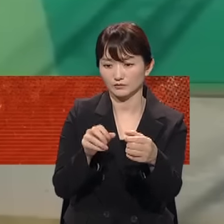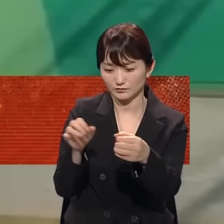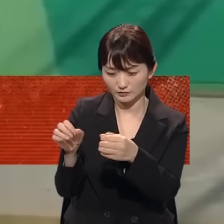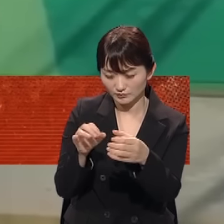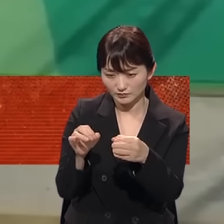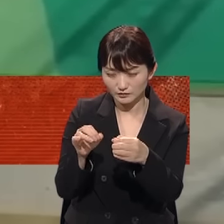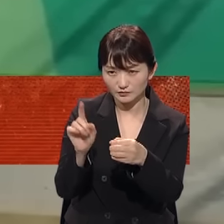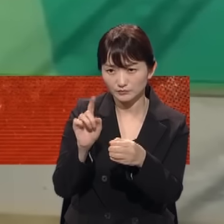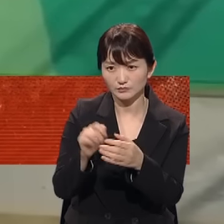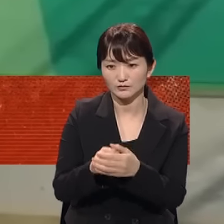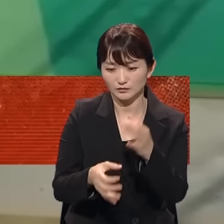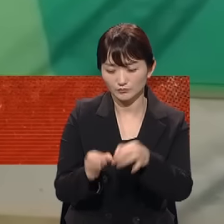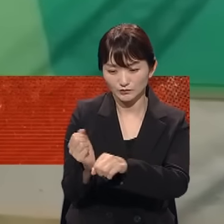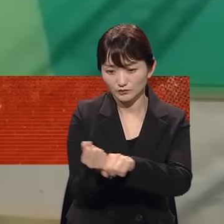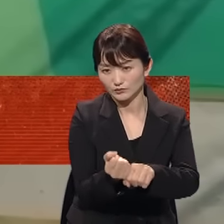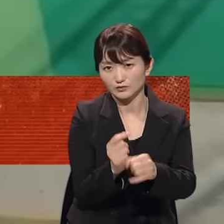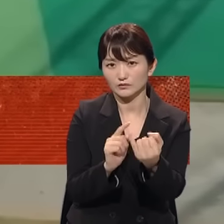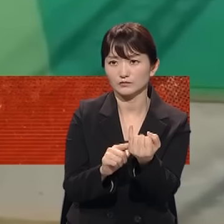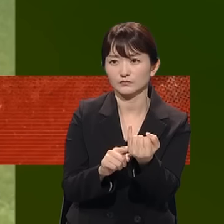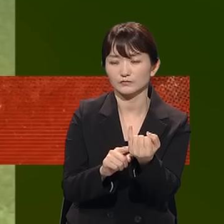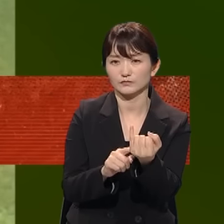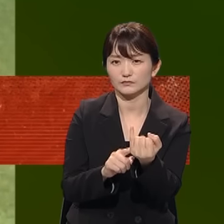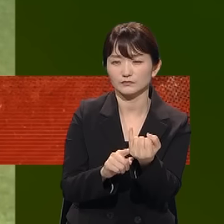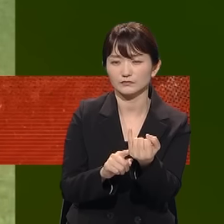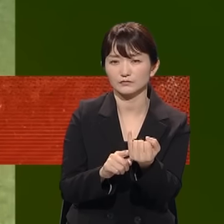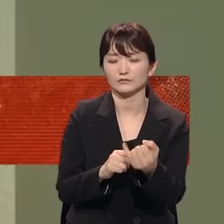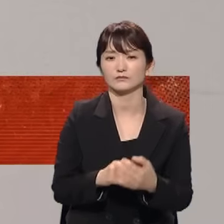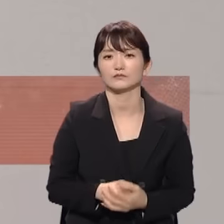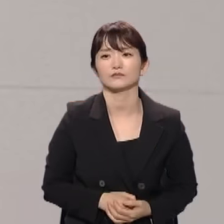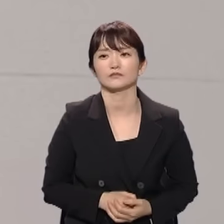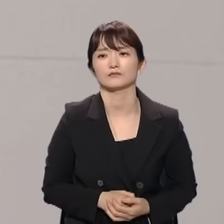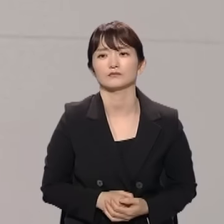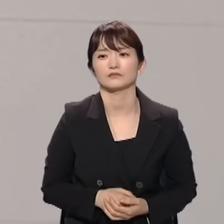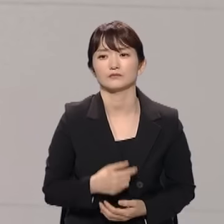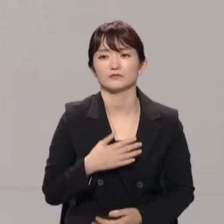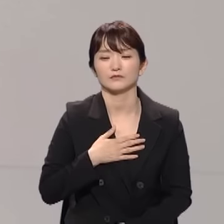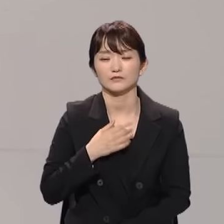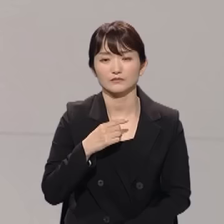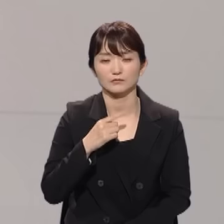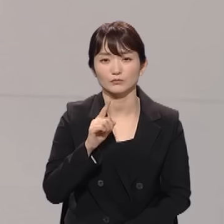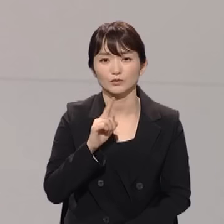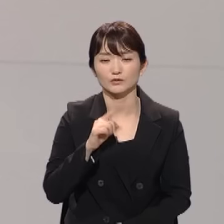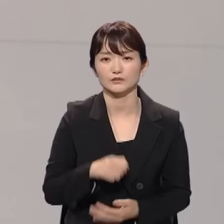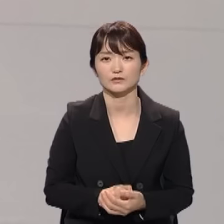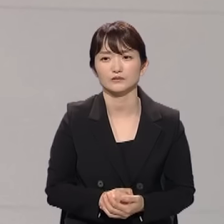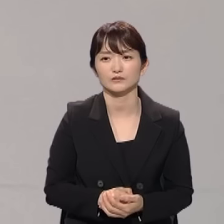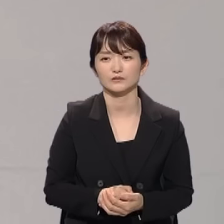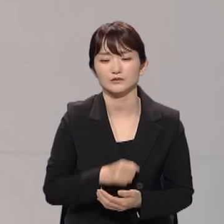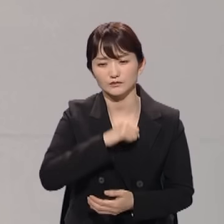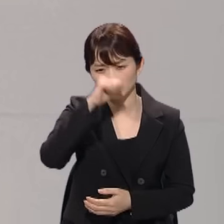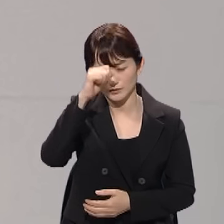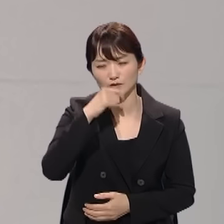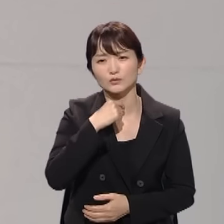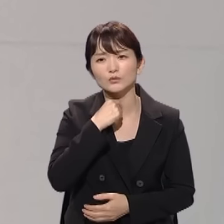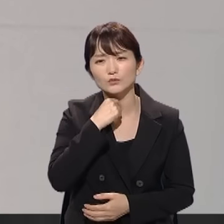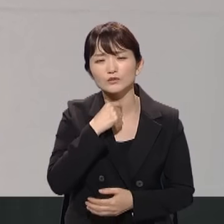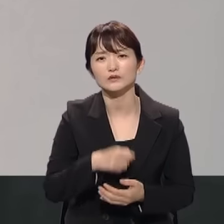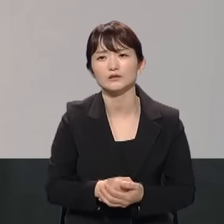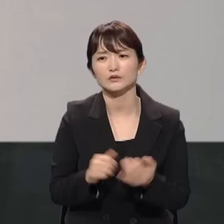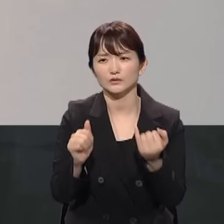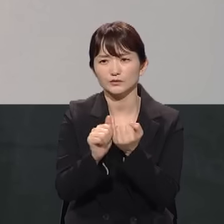들었는데 이 프로골퍼가 뭐 버킷리스트로 결혼을 하기를 원한다거나 아니면 또 어떤 가책을 느낀다기보다 그냥 둘이